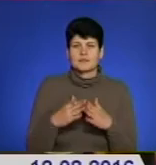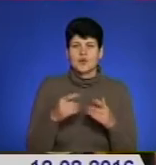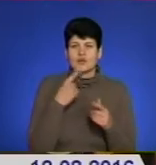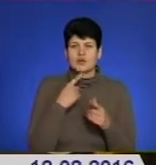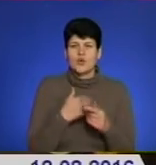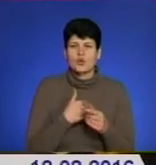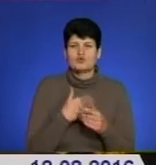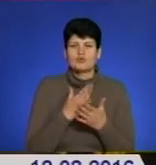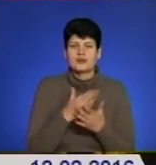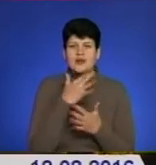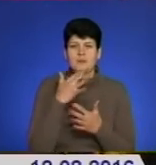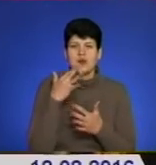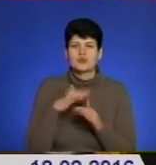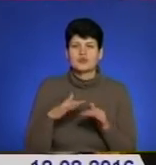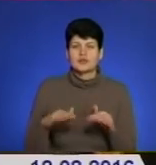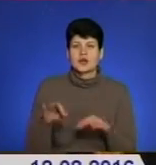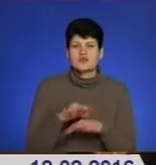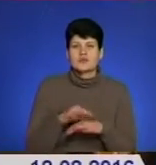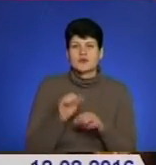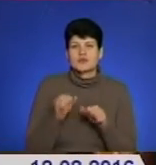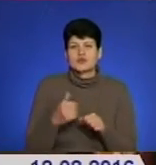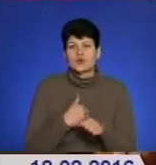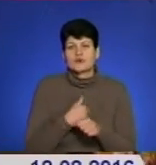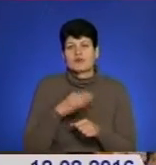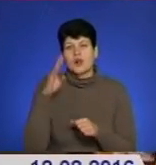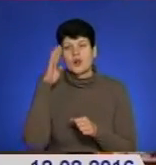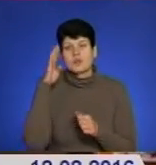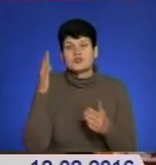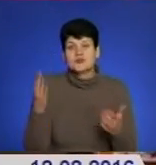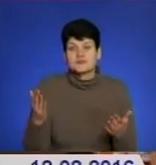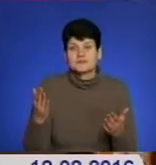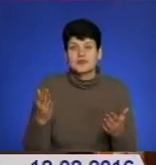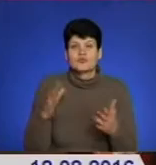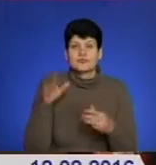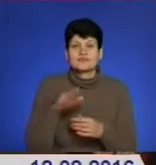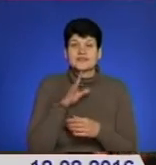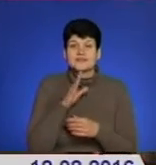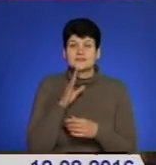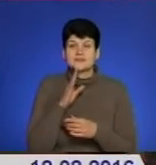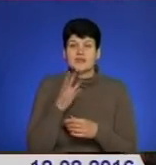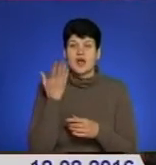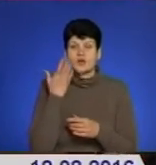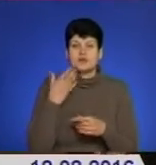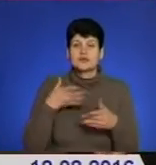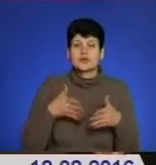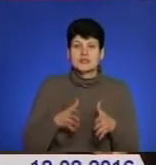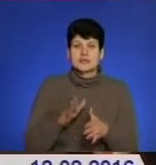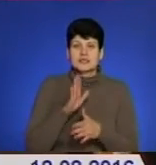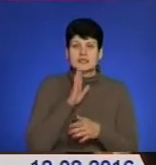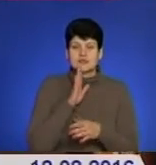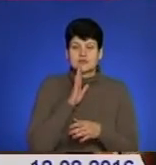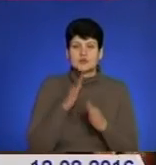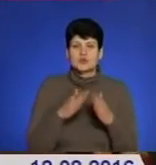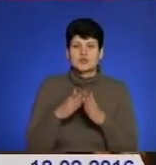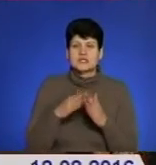хочу дуже багато мати дітей. Чоловік, може, хотів хлопчика, то все дівчинка, але коли родилася дівчинка,